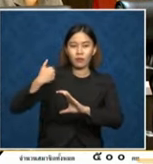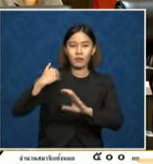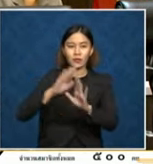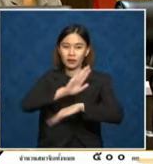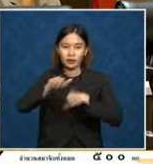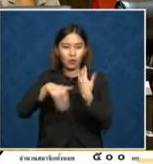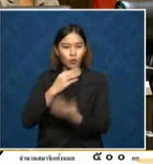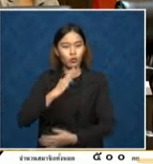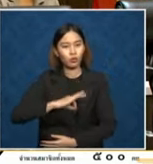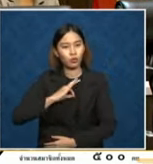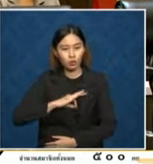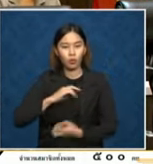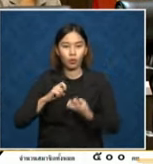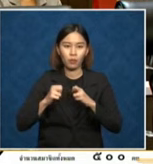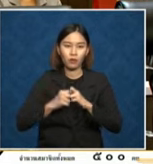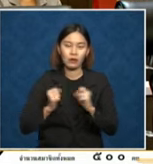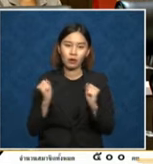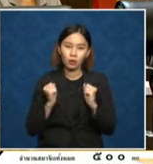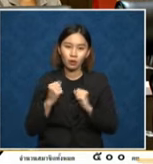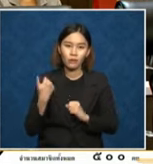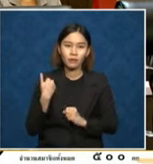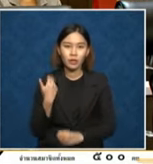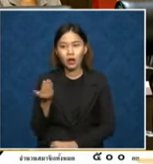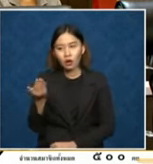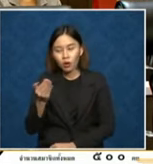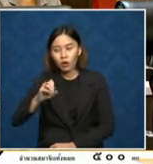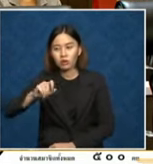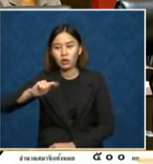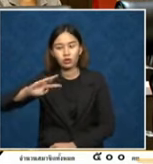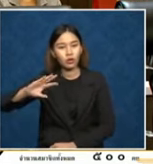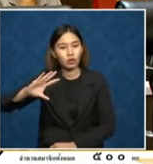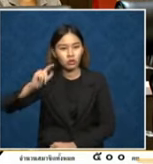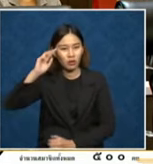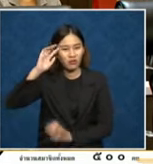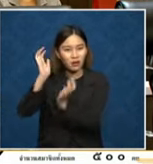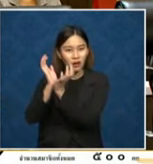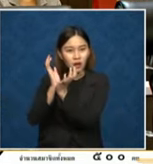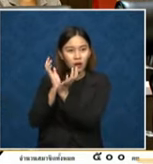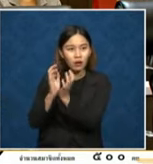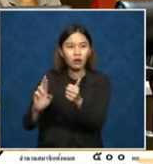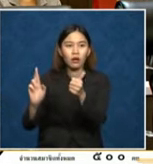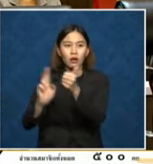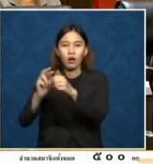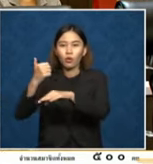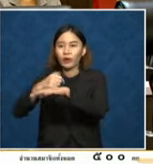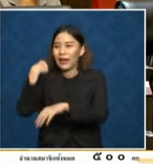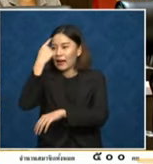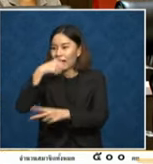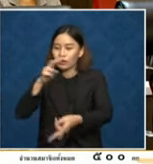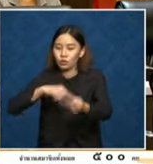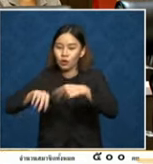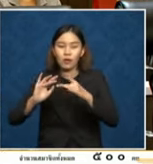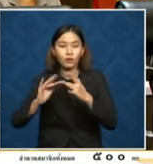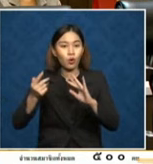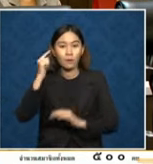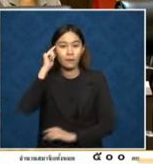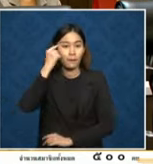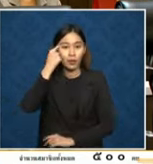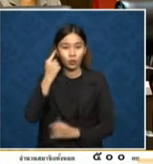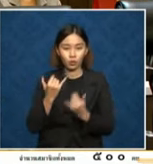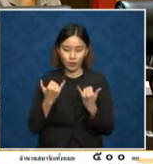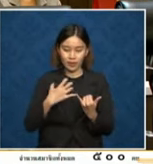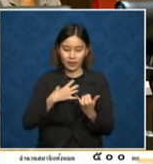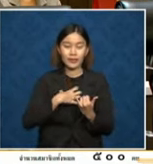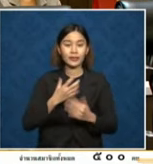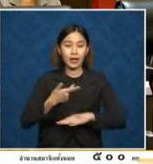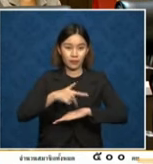ล่านี้น่ากลัวมากๆตอนนี้หันไปพึ่งสำนักงานตำรวจยังไม่รู้เลยว่ารองผบ.ตร.คนไหนดูงานไซเบอร์เ พราะฉะนั้นวันนี้อยากให้ท่านประธ